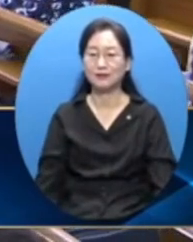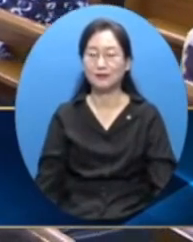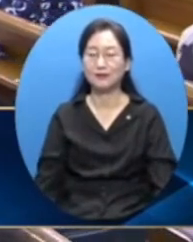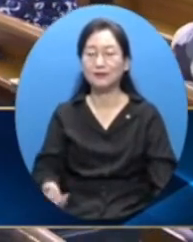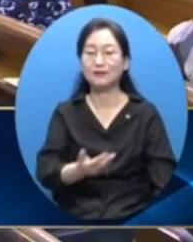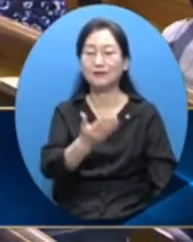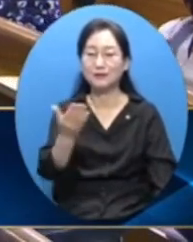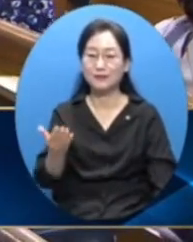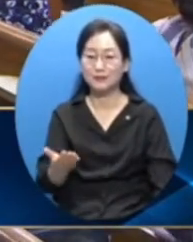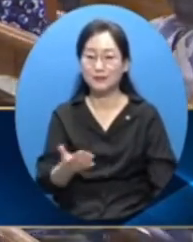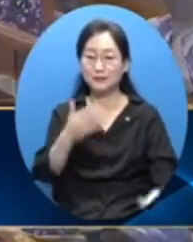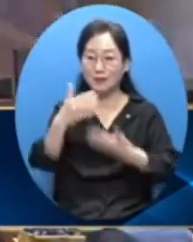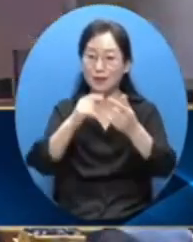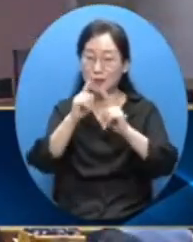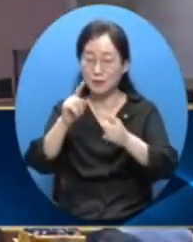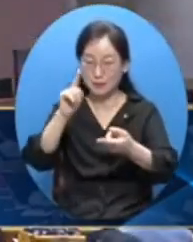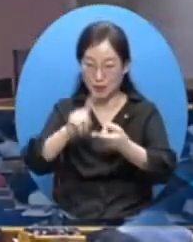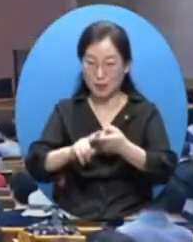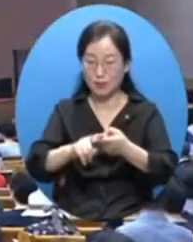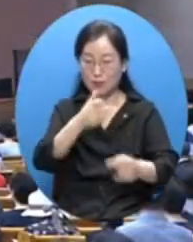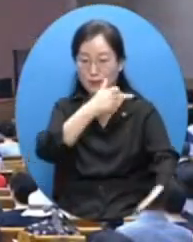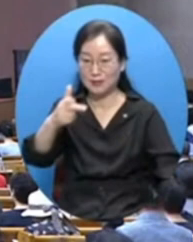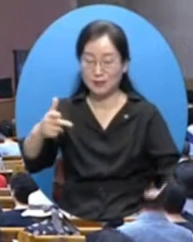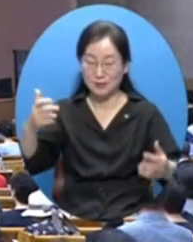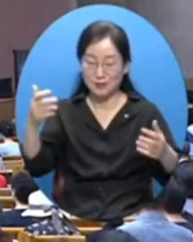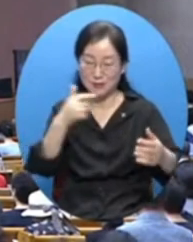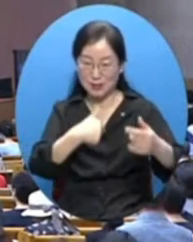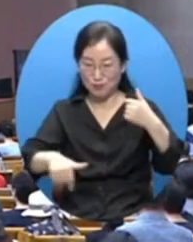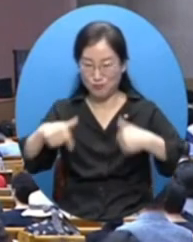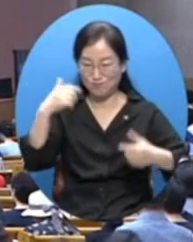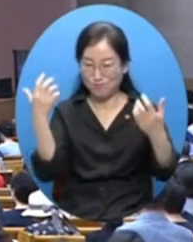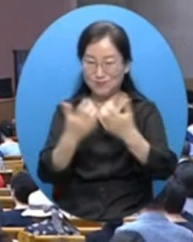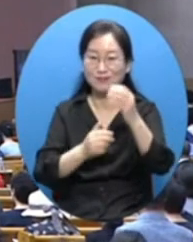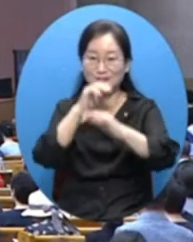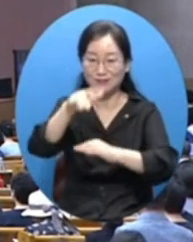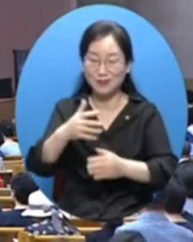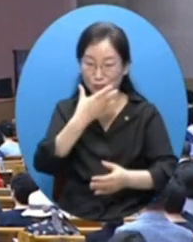여러분, 말씀 제목대로 큰 기쁨이 넘쳐나기를 주님으로 축원합니다.